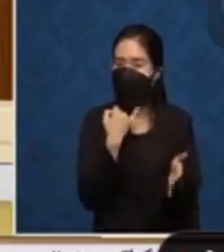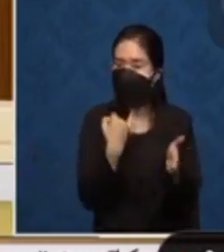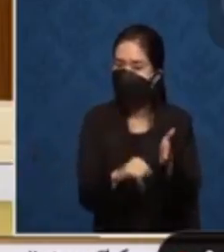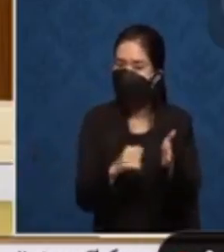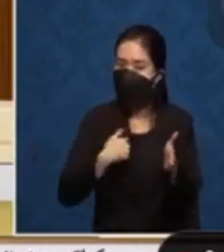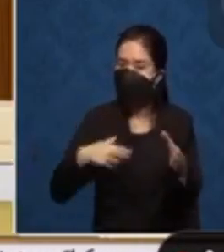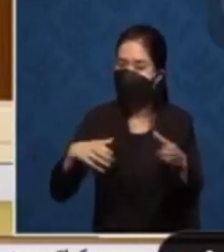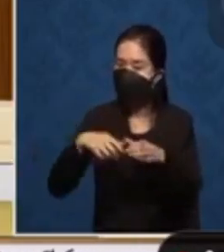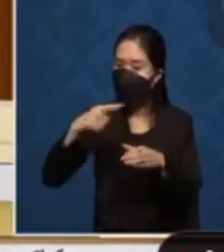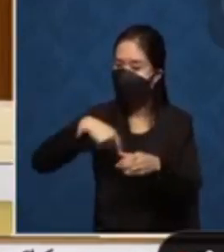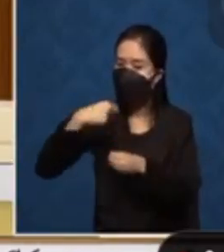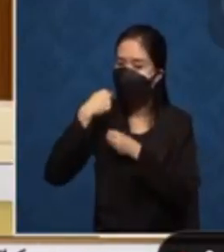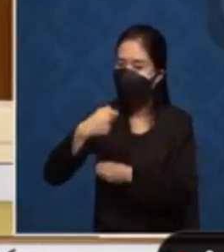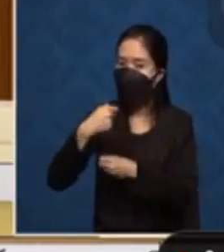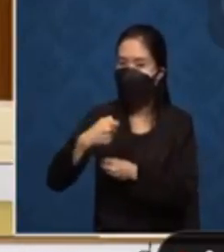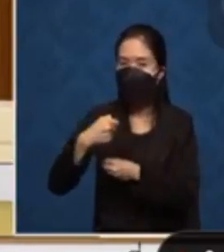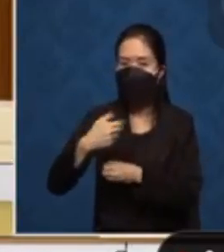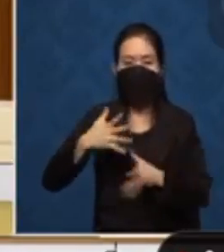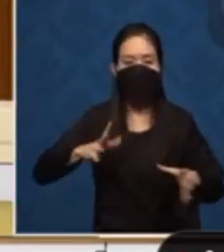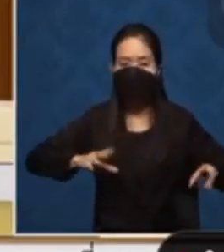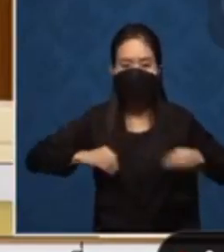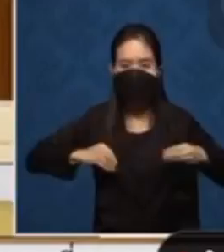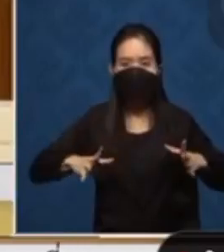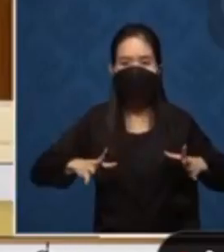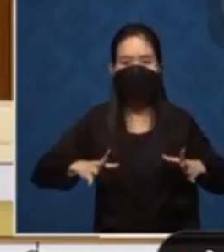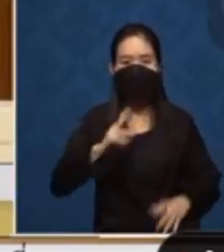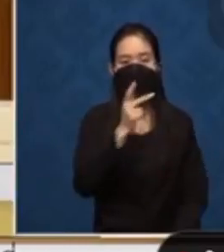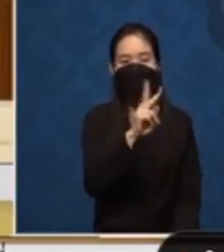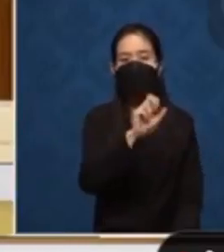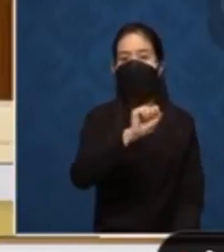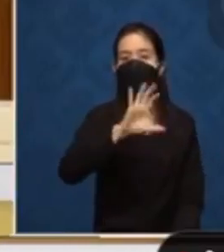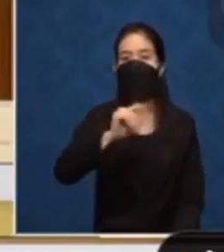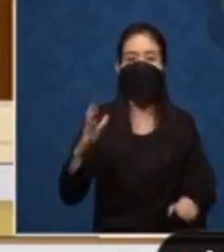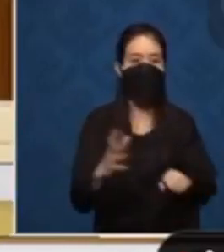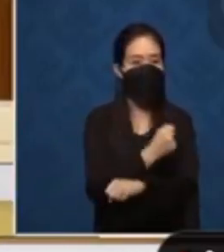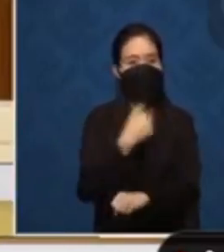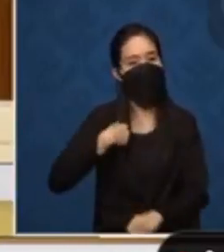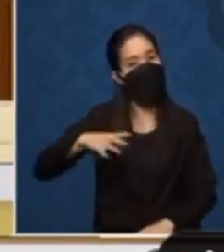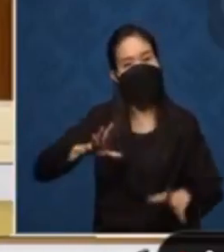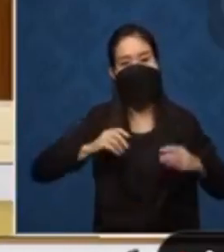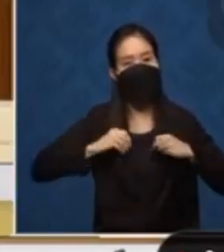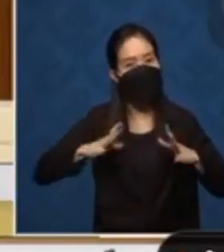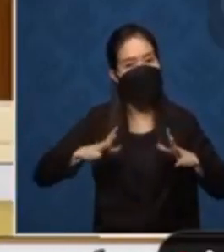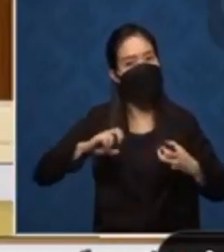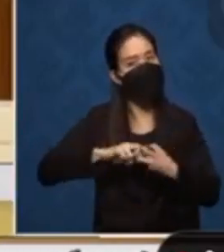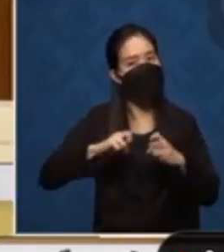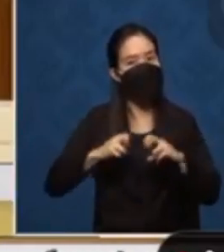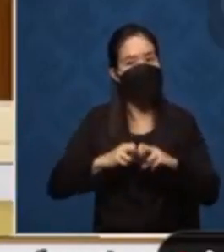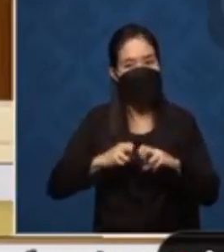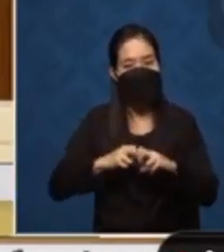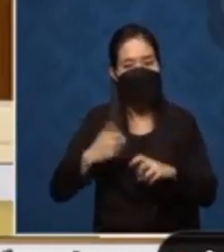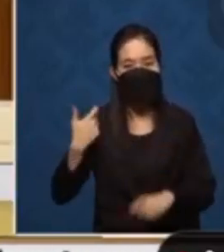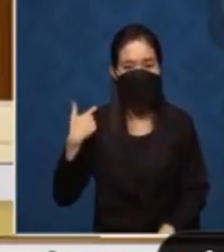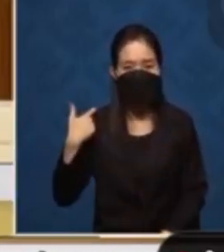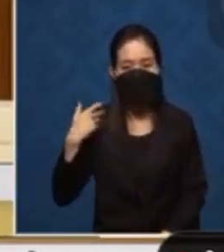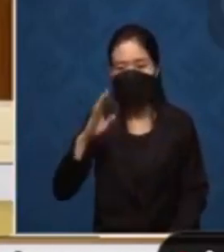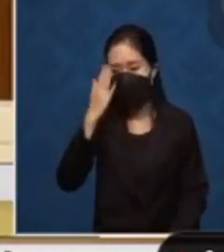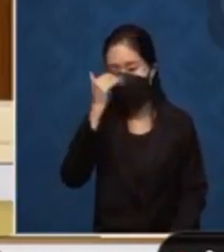ส. ฌ. ษ. พ์ฯ